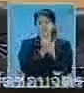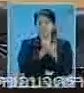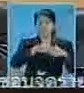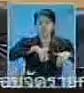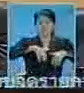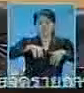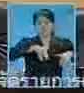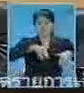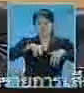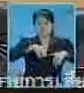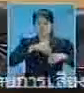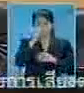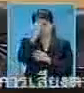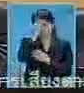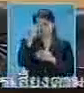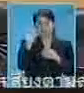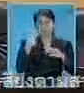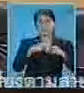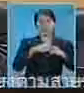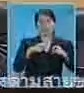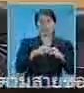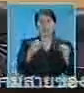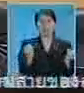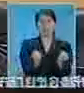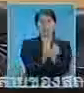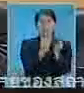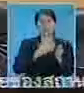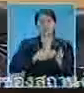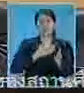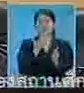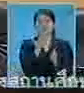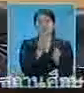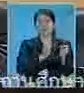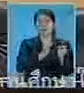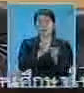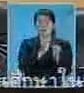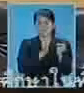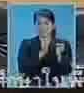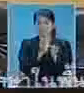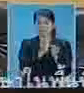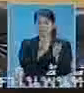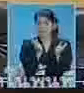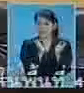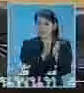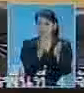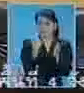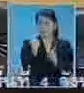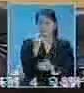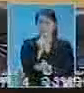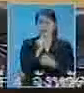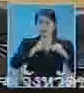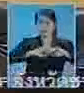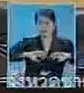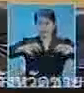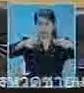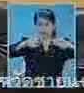ที่เดือดร้อนผมขอตอบด้วยคำสั้นๆที่พวกท่านชอบหยิบยกขึ้นมาเป็นคำสกปรกครับรัฐบาลญี่ปุ่น